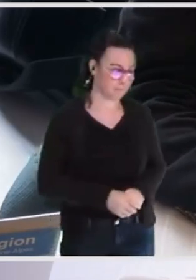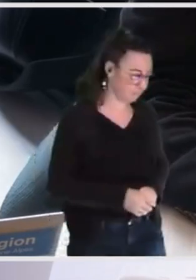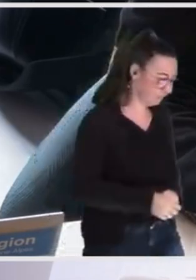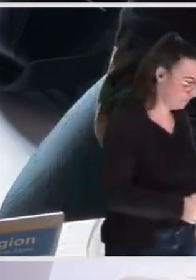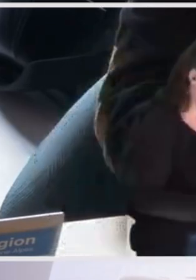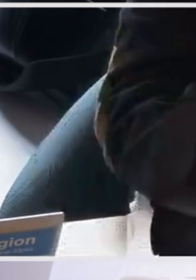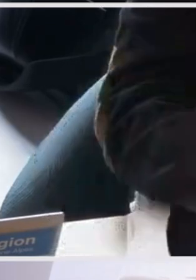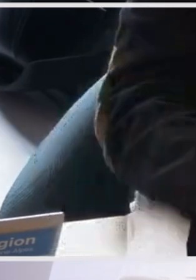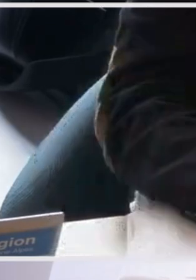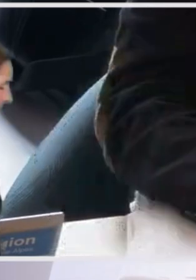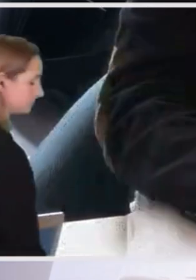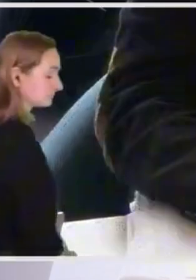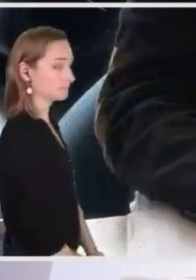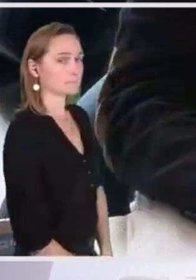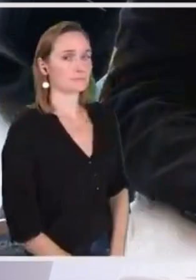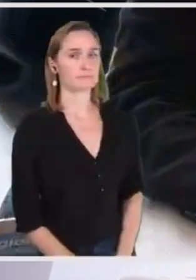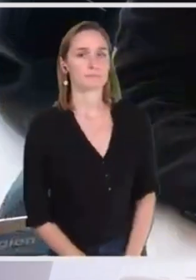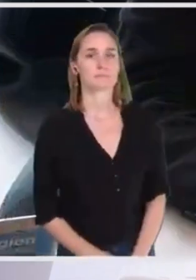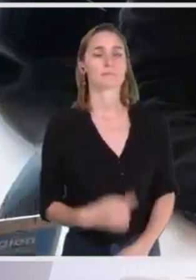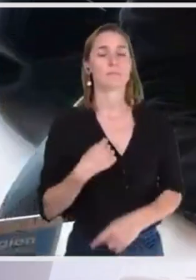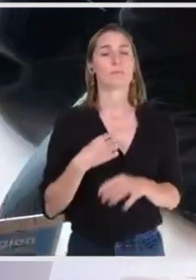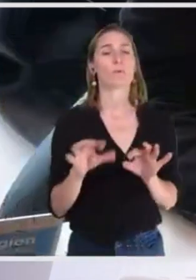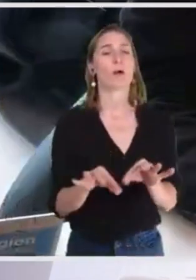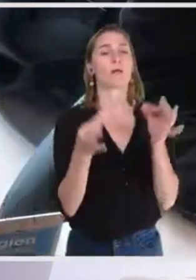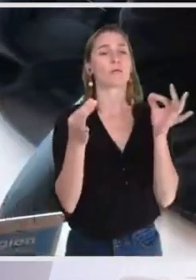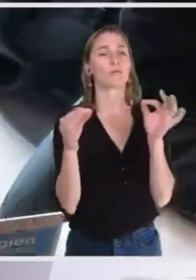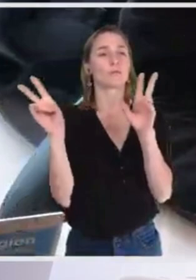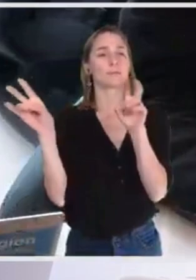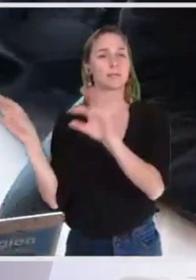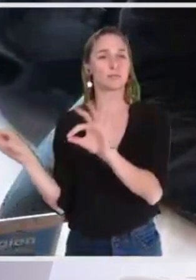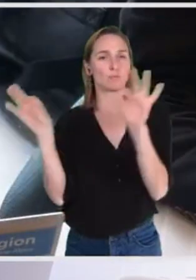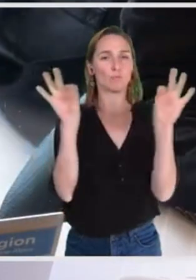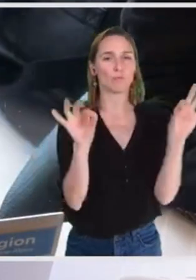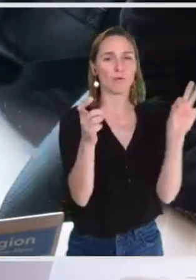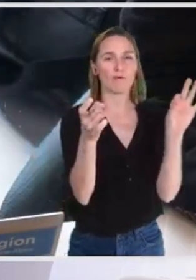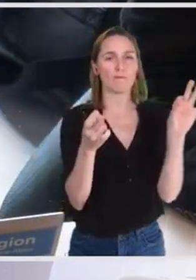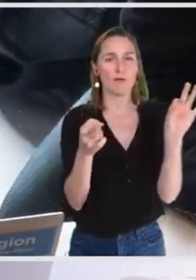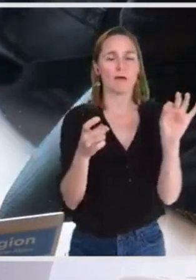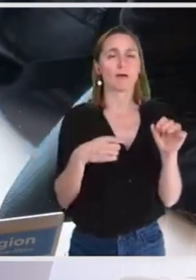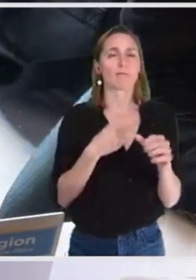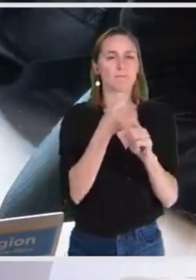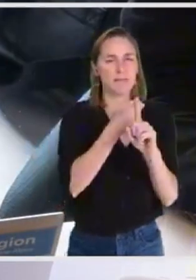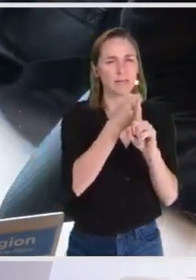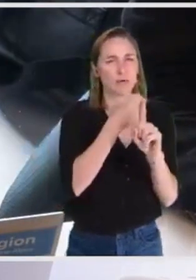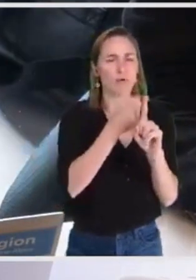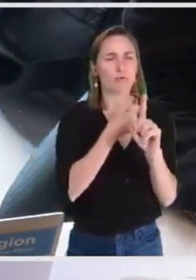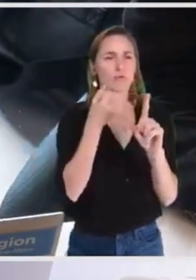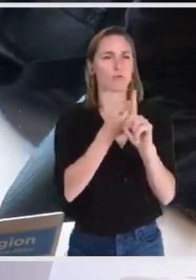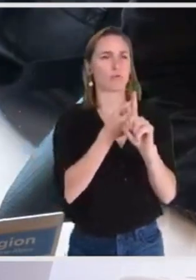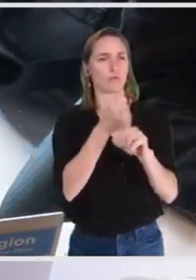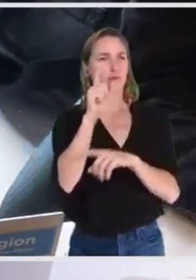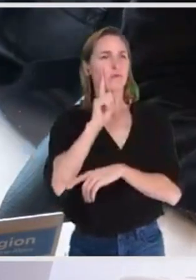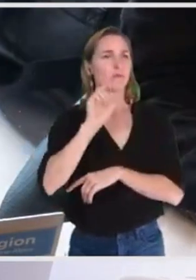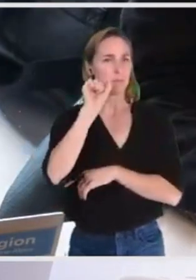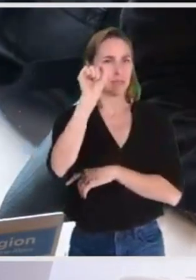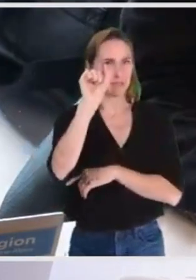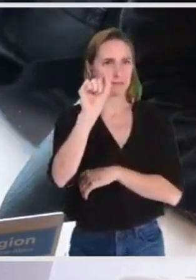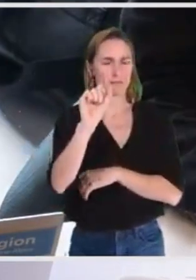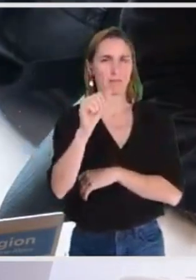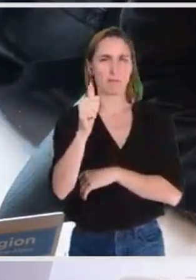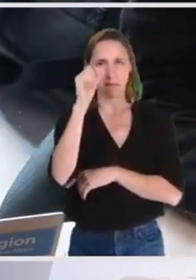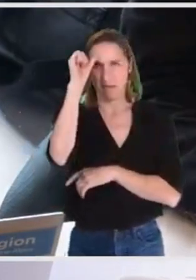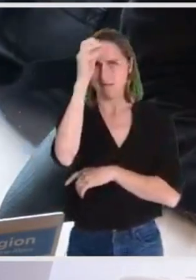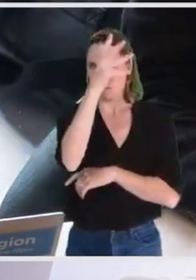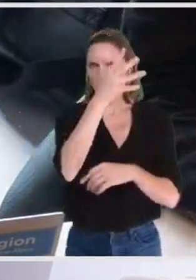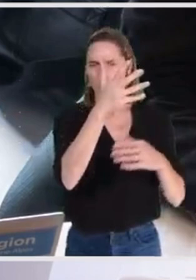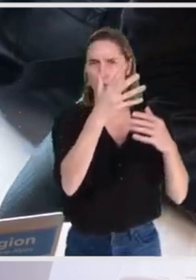J'ai retrouvé une citation de Audre Lorde, militante féministe afro-américaine. Elle disait « Pour être